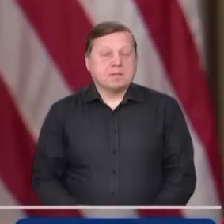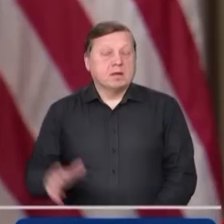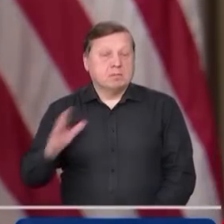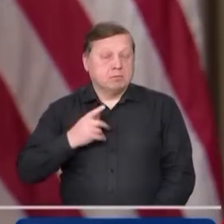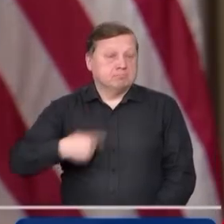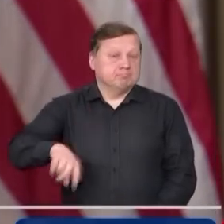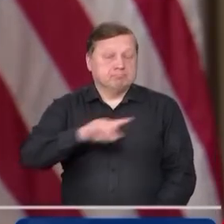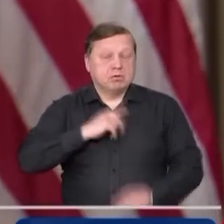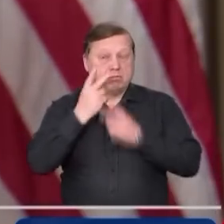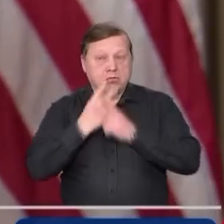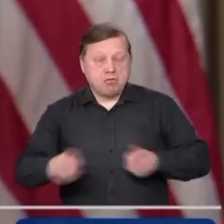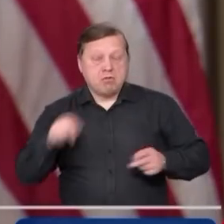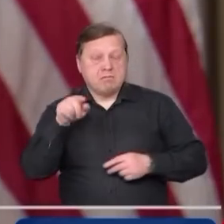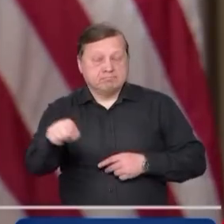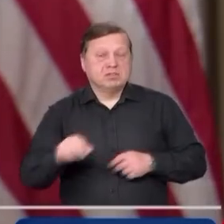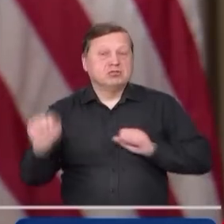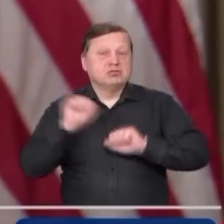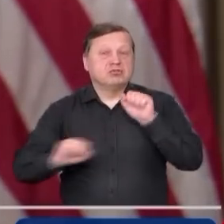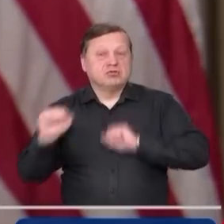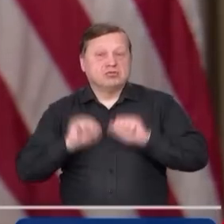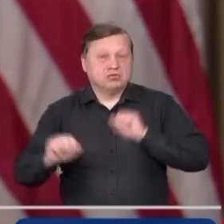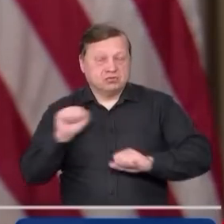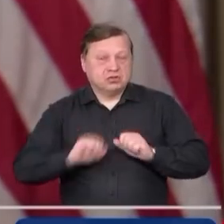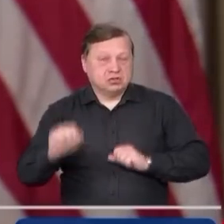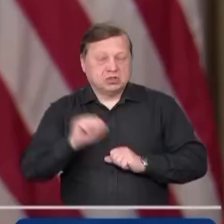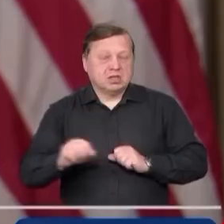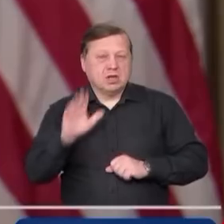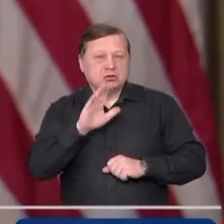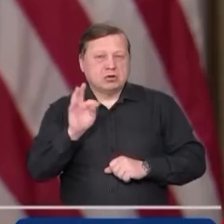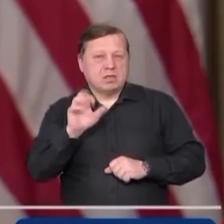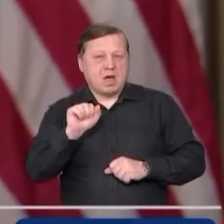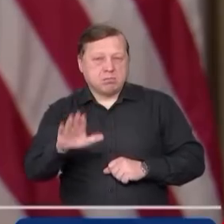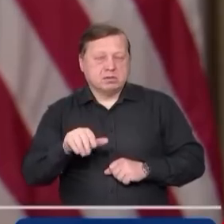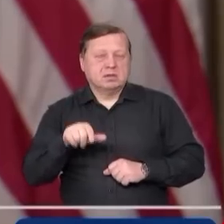wizytowaliśmy również ćwiczenia sztabowe NATO.